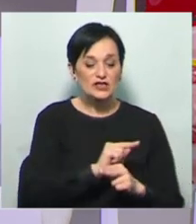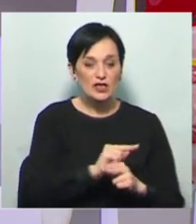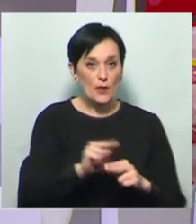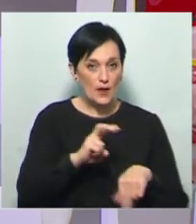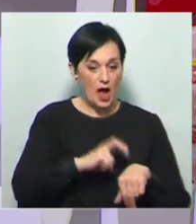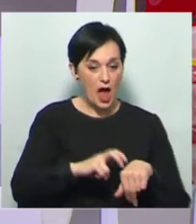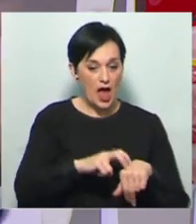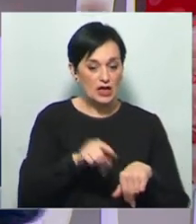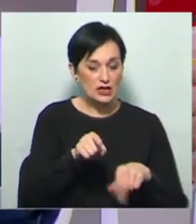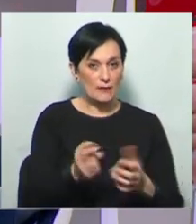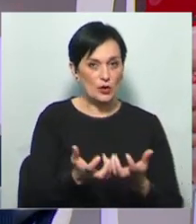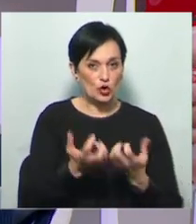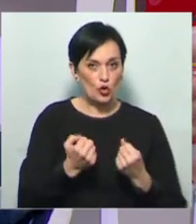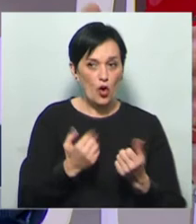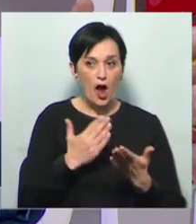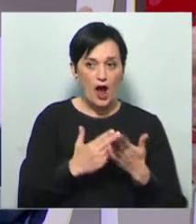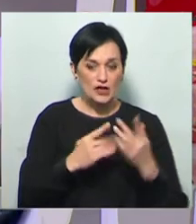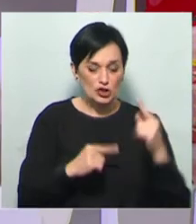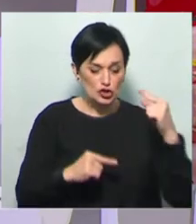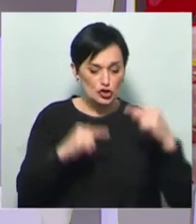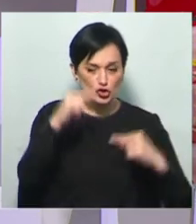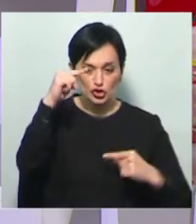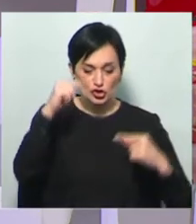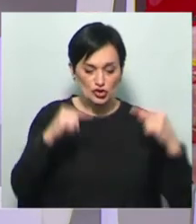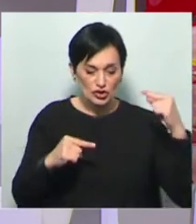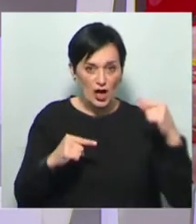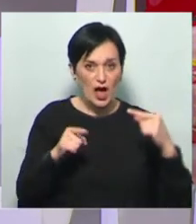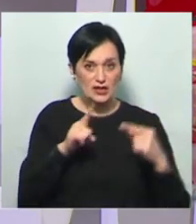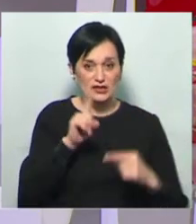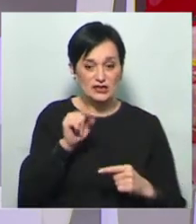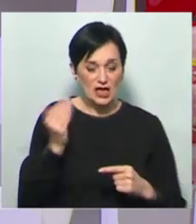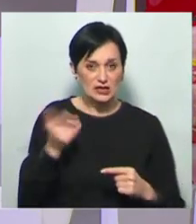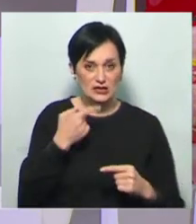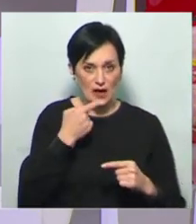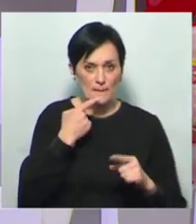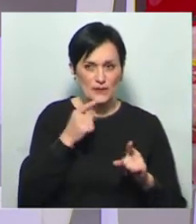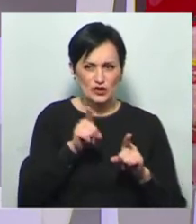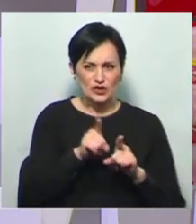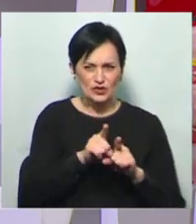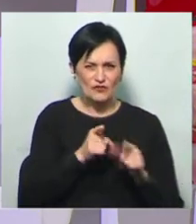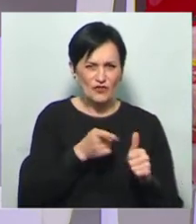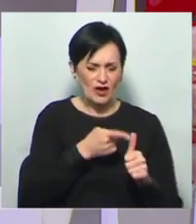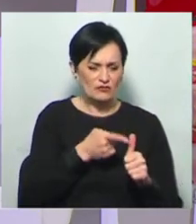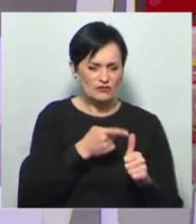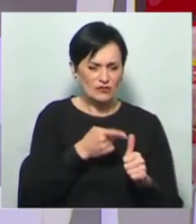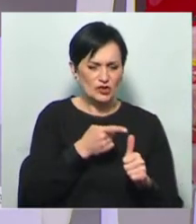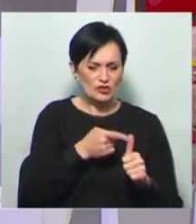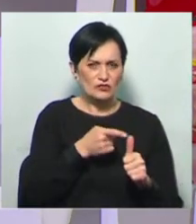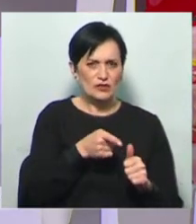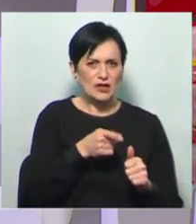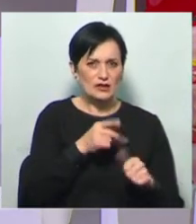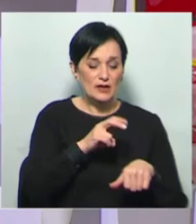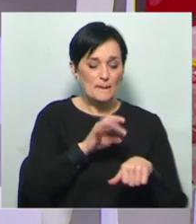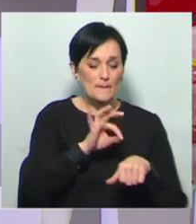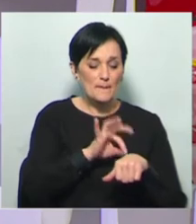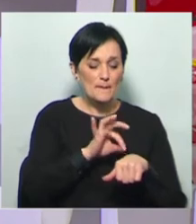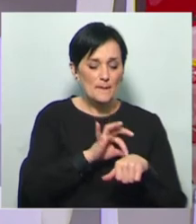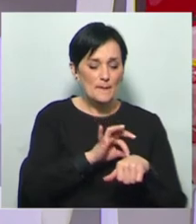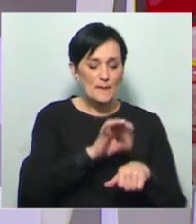ექიმი ღებულობს და იქ არის შკალები, რომელიც ძაზამძანა, ახლა მათ შორის კაპრინის შკალა, ესეთ ყველაზე ცნობილი, რომელთაც ხდება